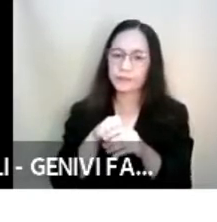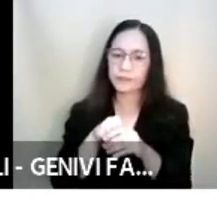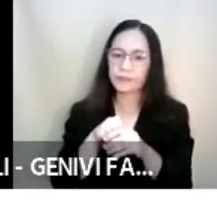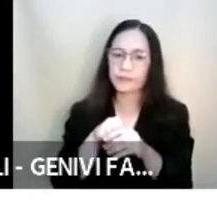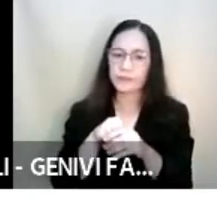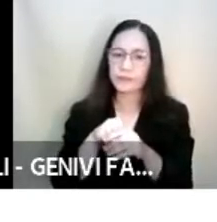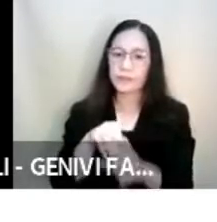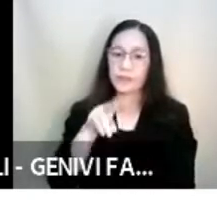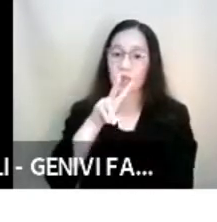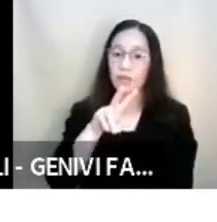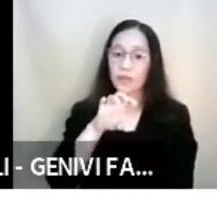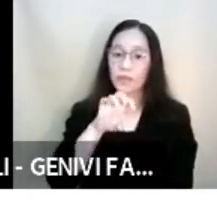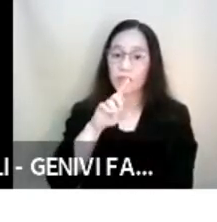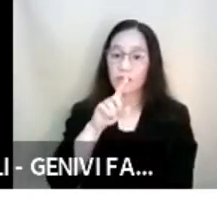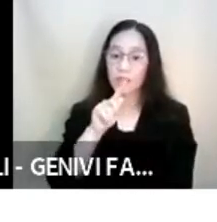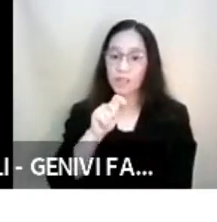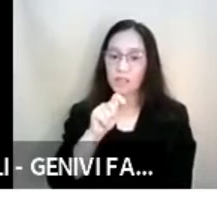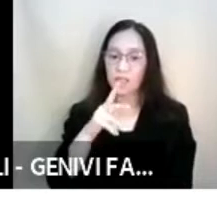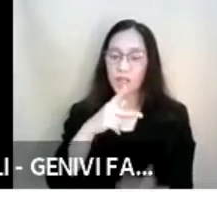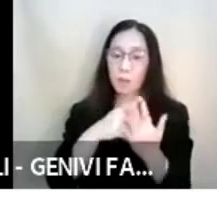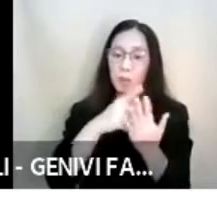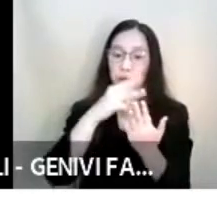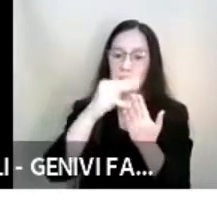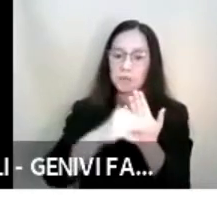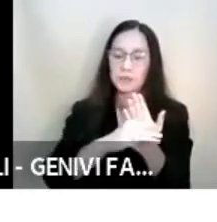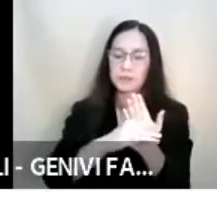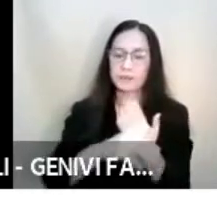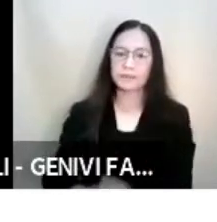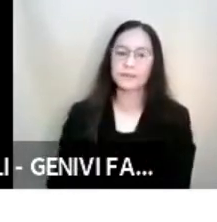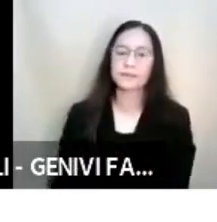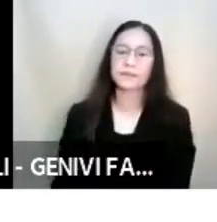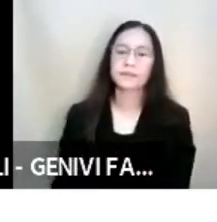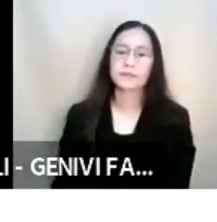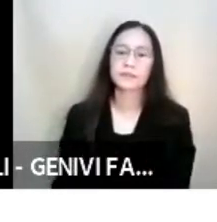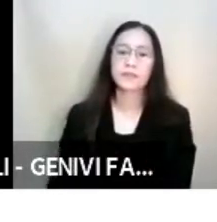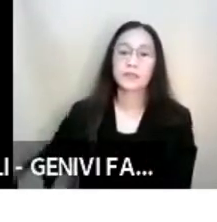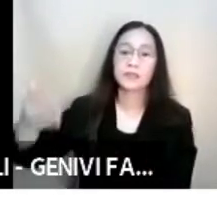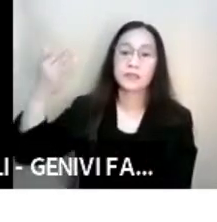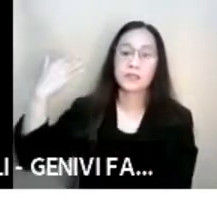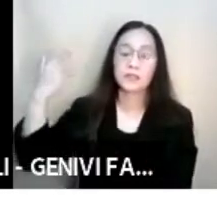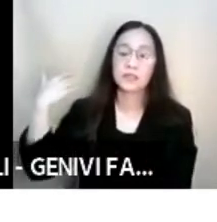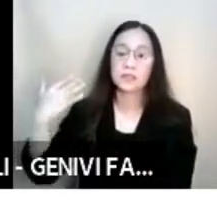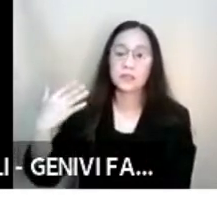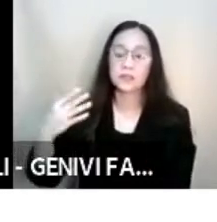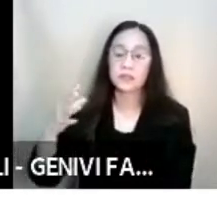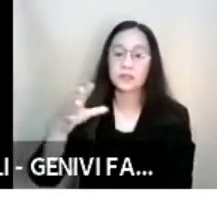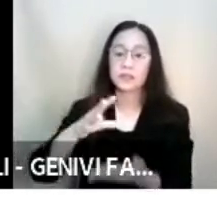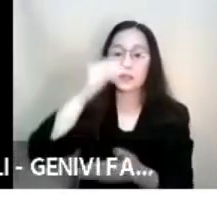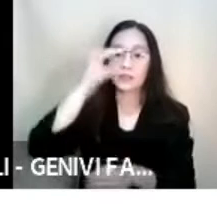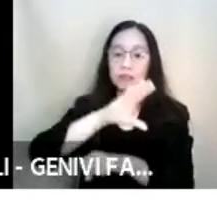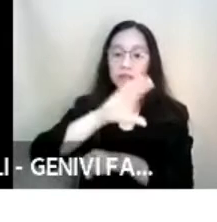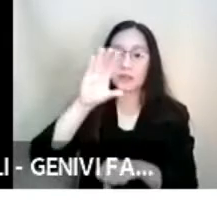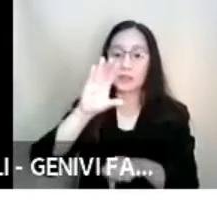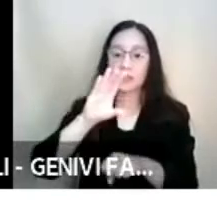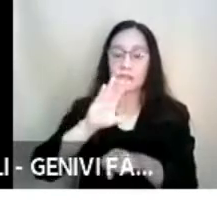vocational education and training program. So dati in the learning center, we used to have a